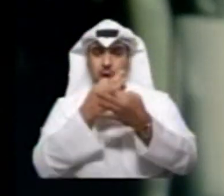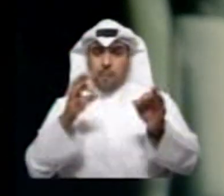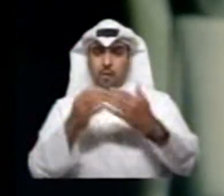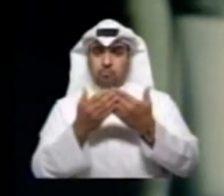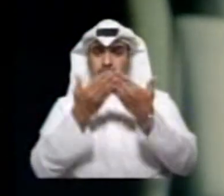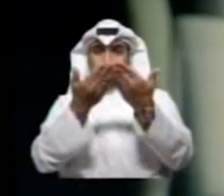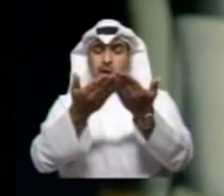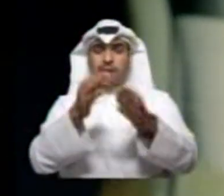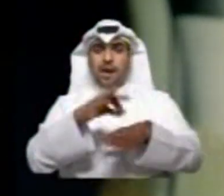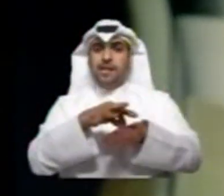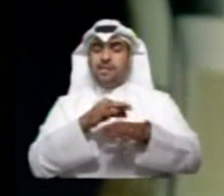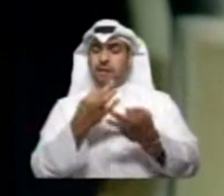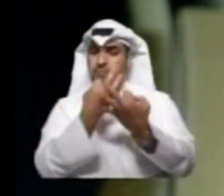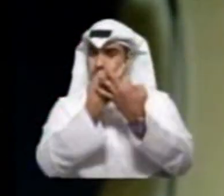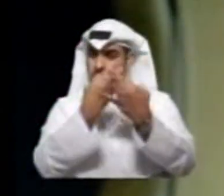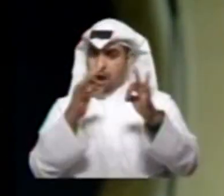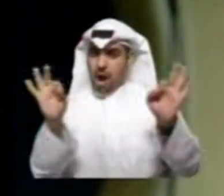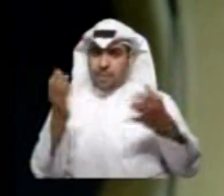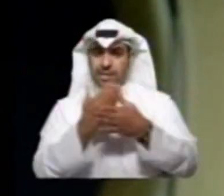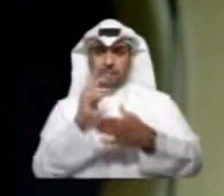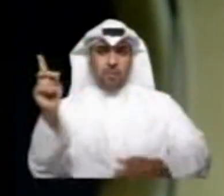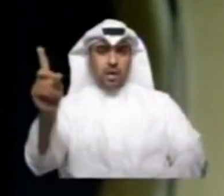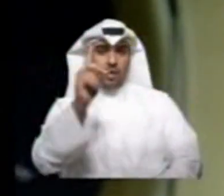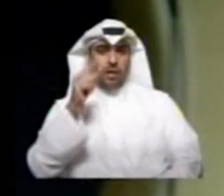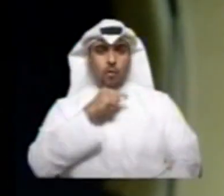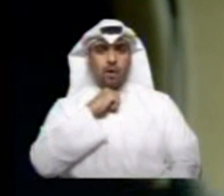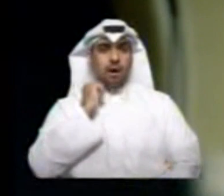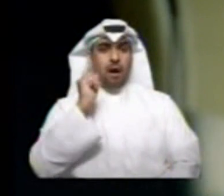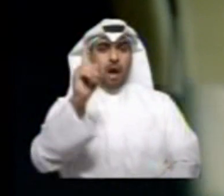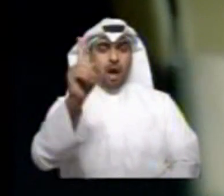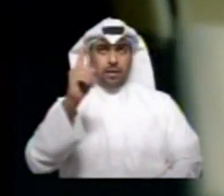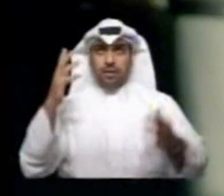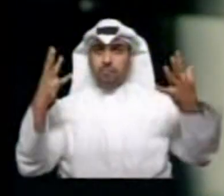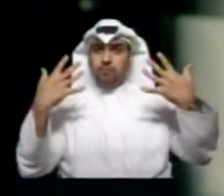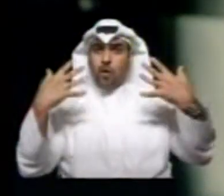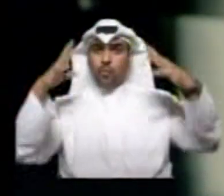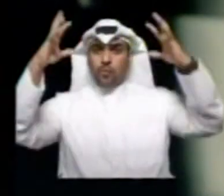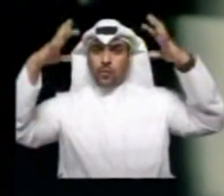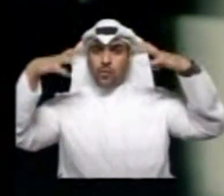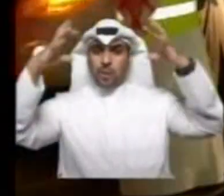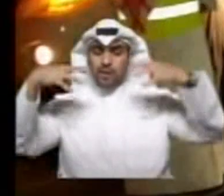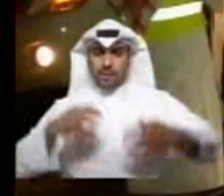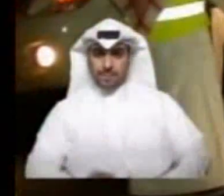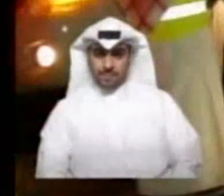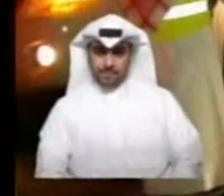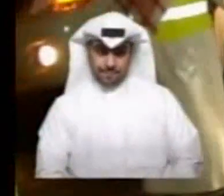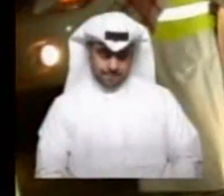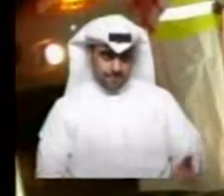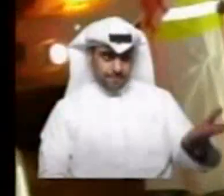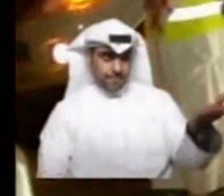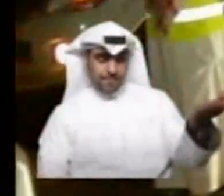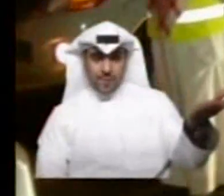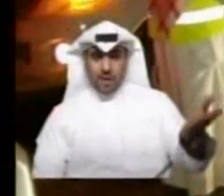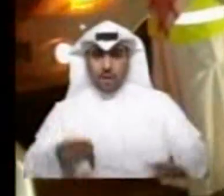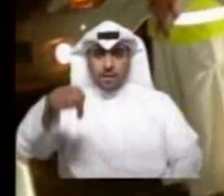مختلف المحافظات لمواجهة أي طارئ قد يحدث خلال تقلبات الطقس. استعدادا